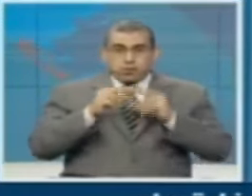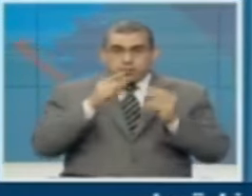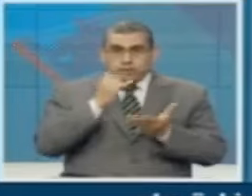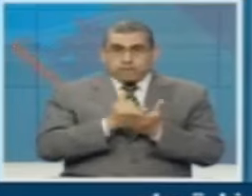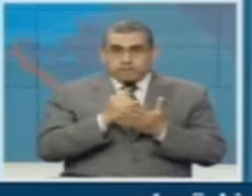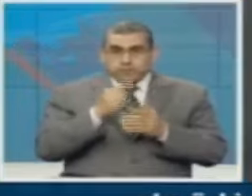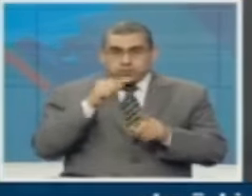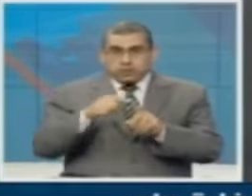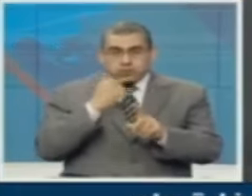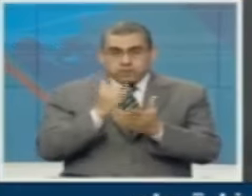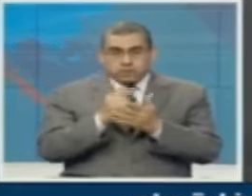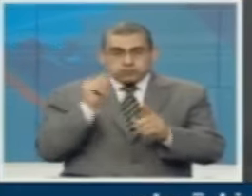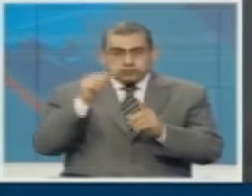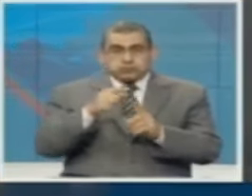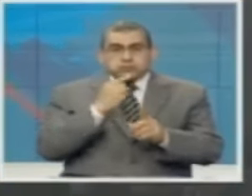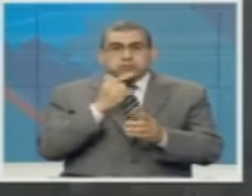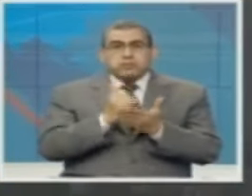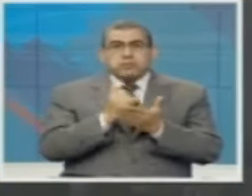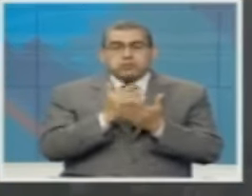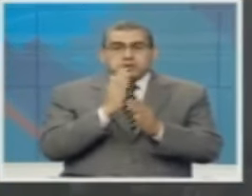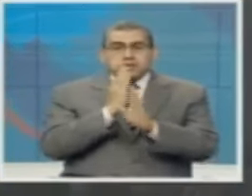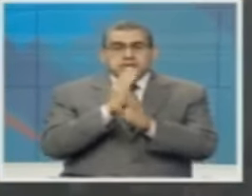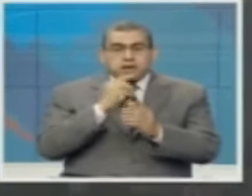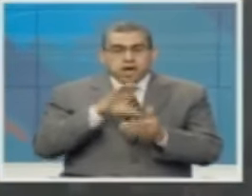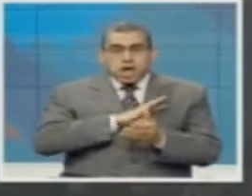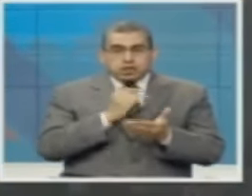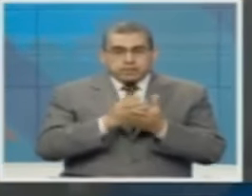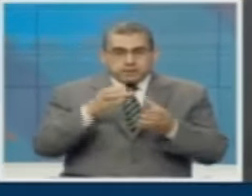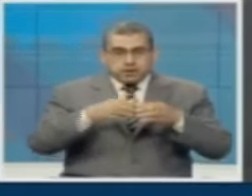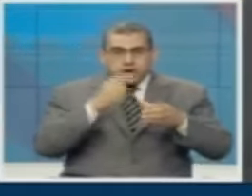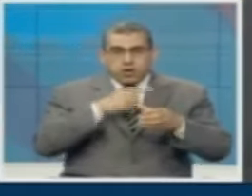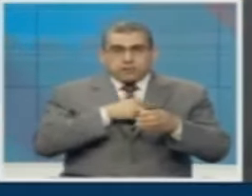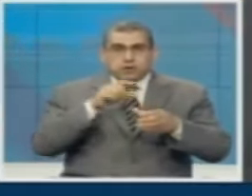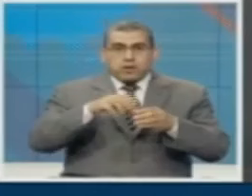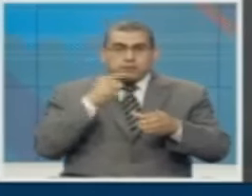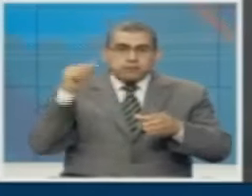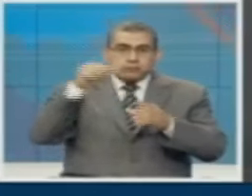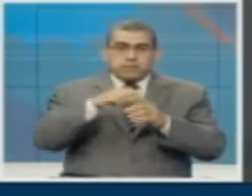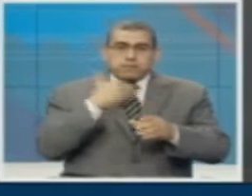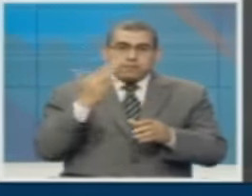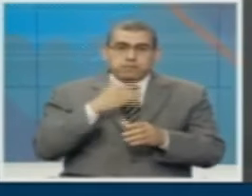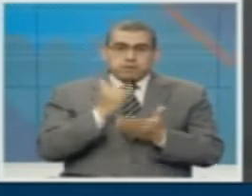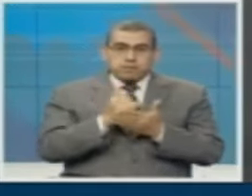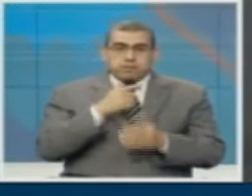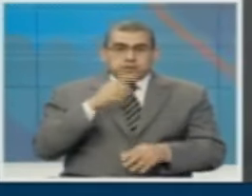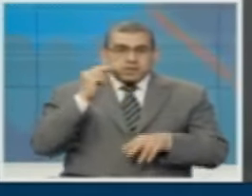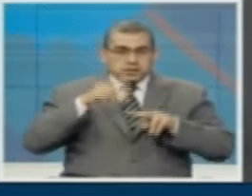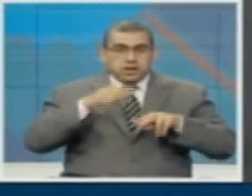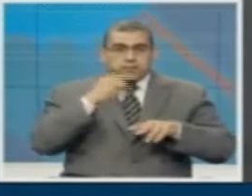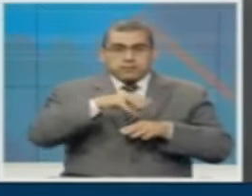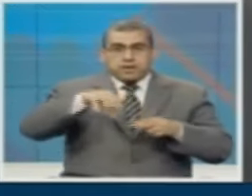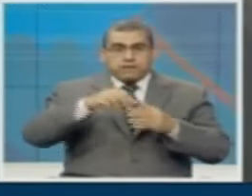إن المسؤول المستهدف هو مسؤول سارية في وحدة الرضوان قتل في الغارة الإسرائيلية على منطقة